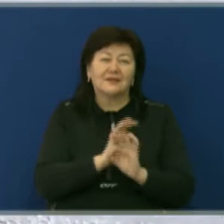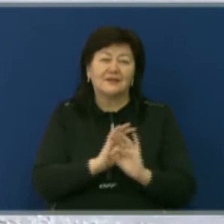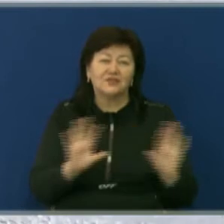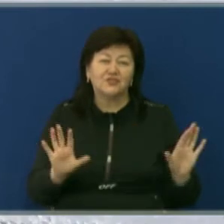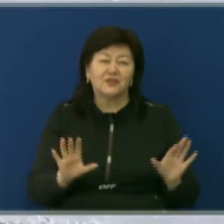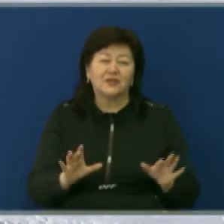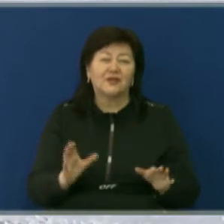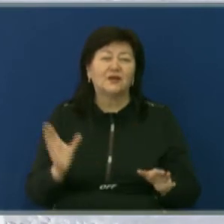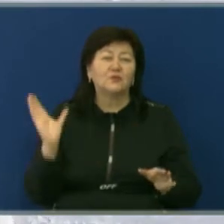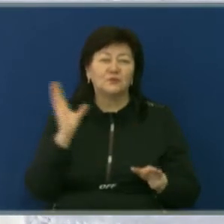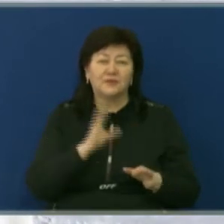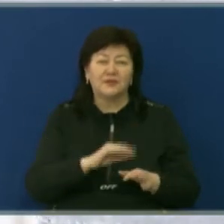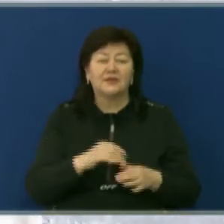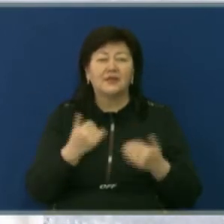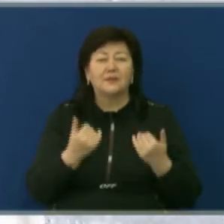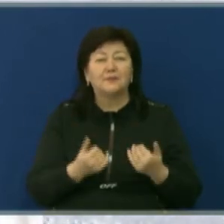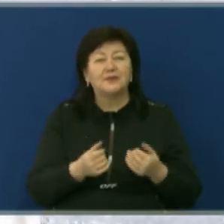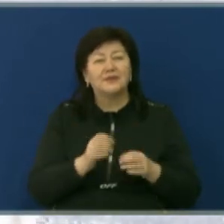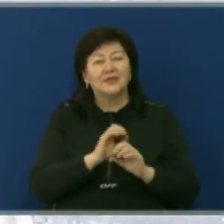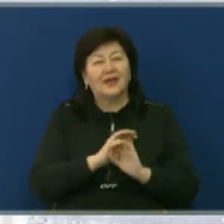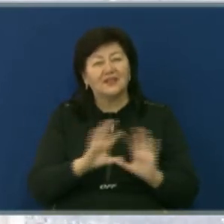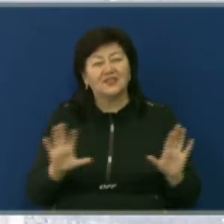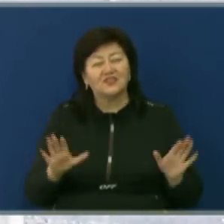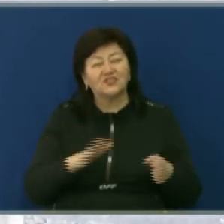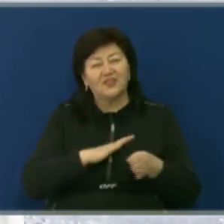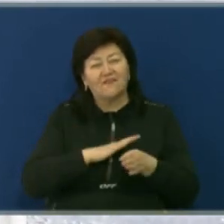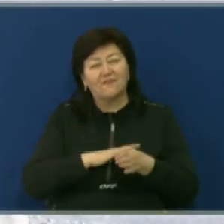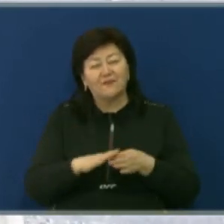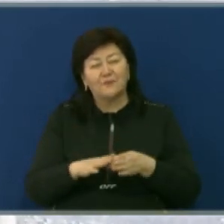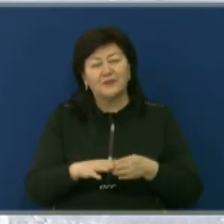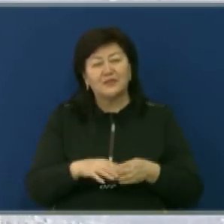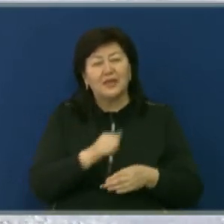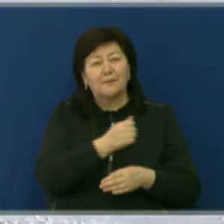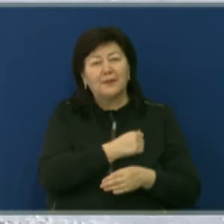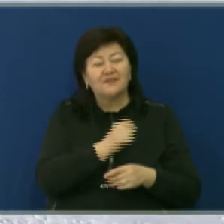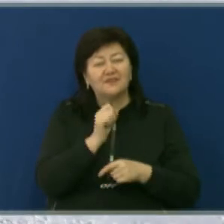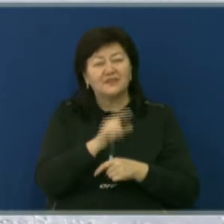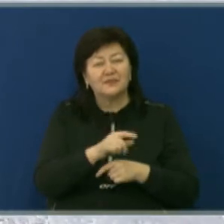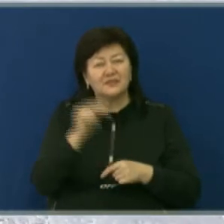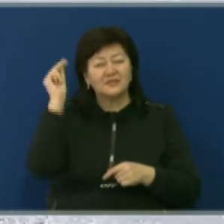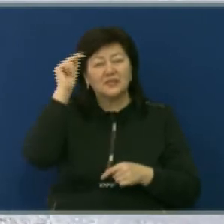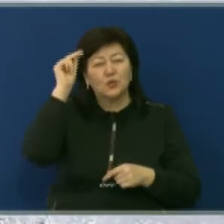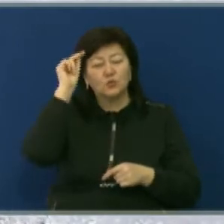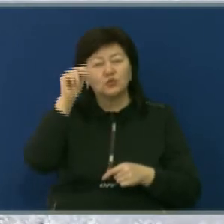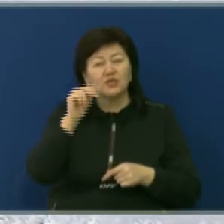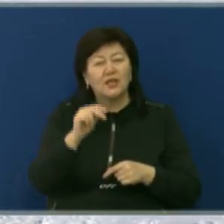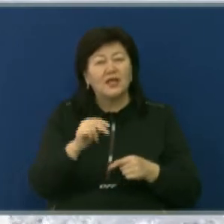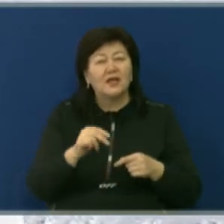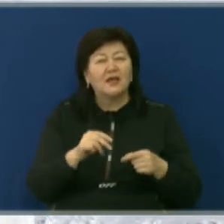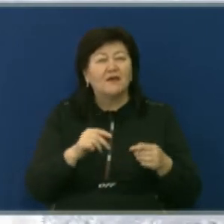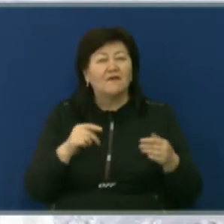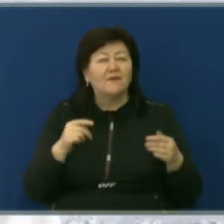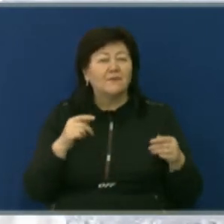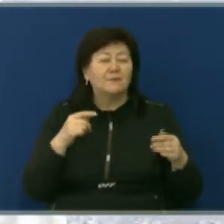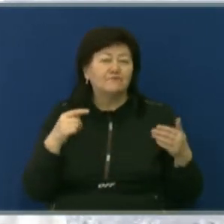Мы находимся на полигоне Шигыс. Мы отлично выполнили поставленные перед нами боевые задачи. Нас научили вести огонь из пушечного вооружения. Я